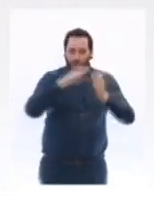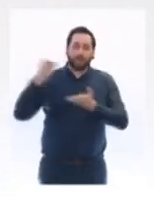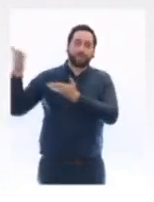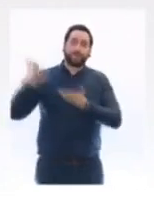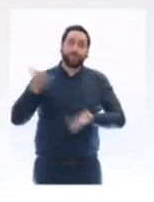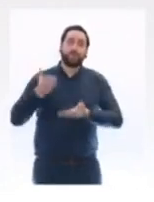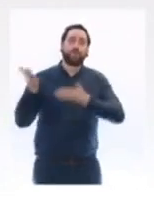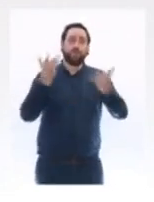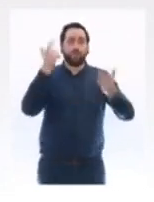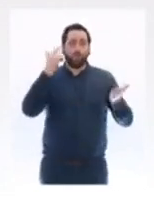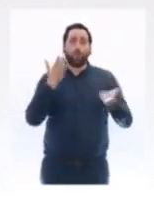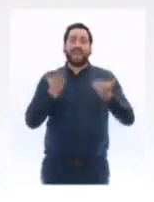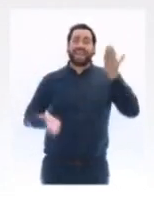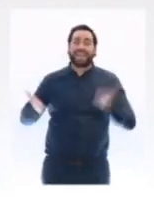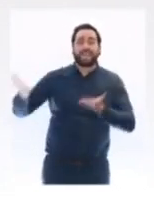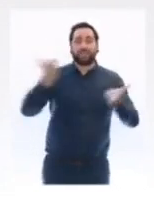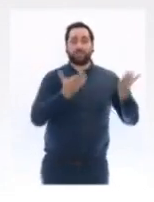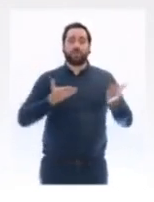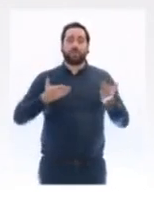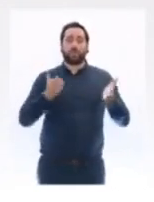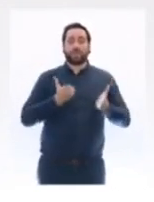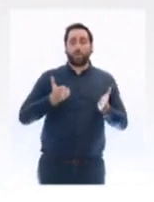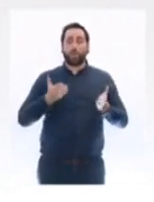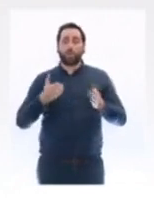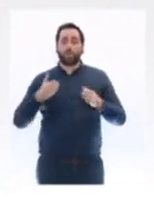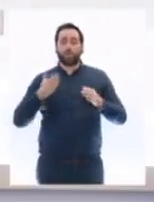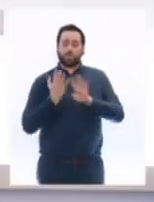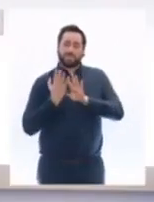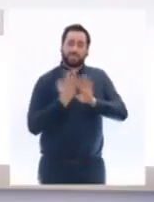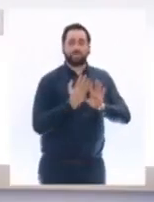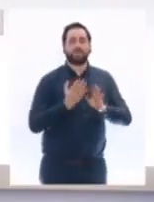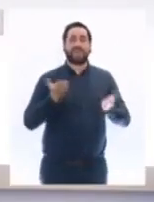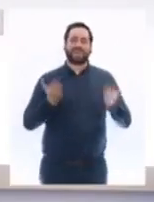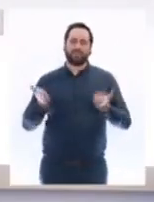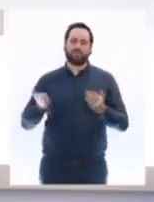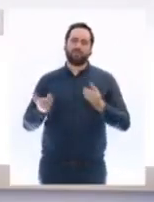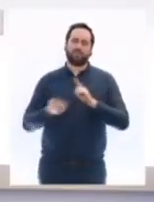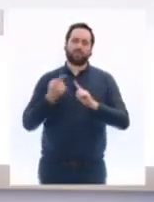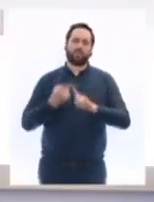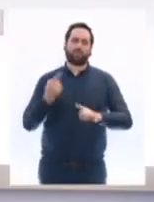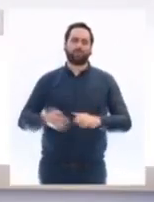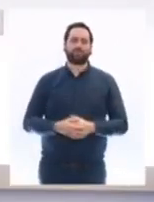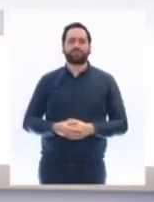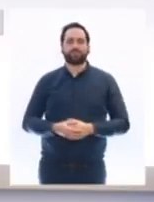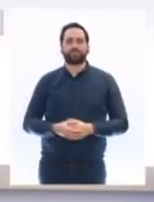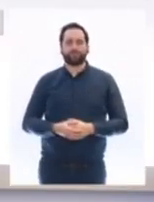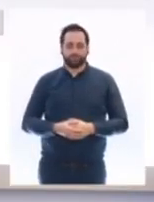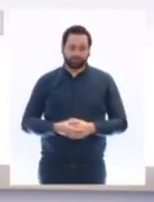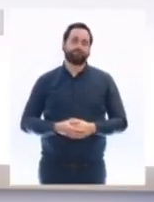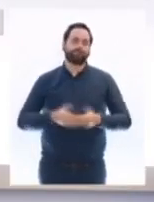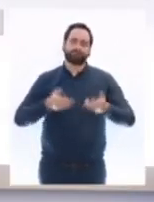de médecine ou de chirurgie. Nous faisons le choix de privilégier et de maintenir